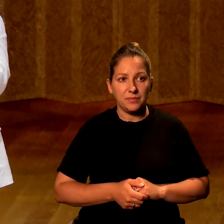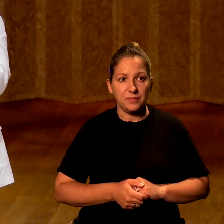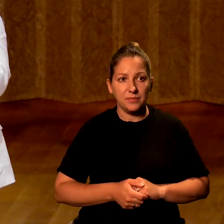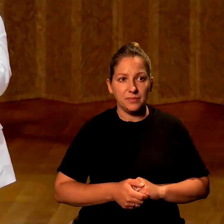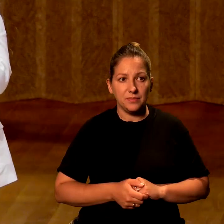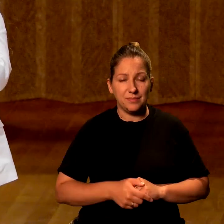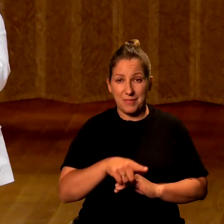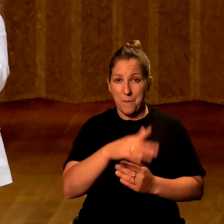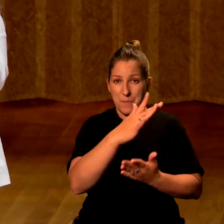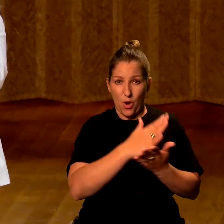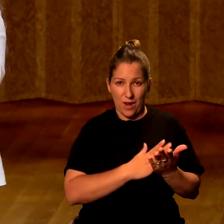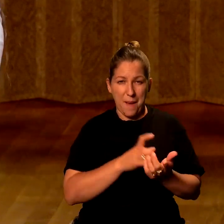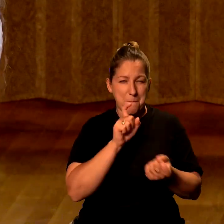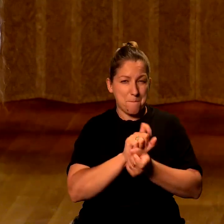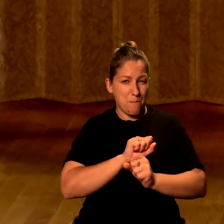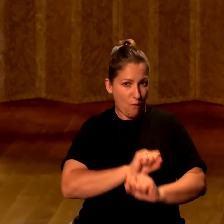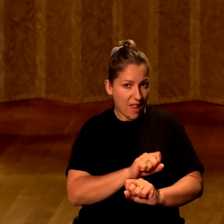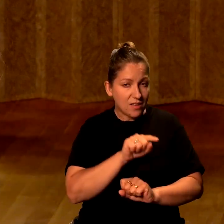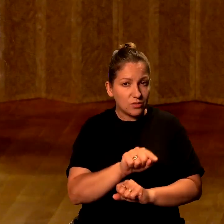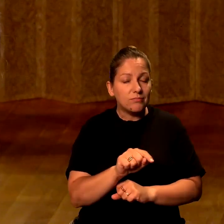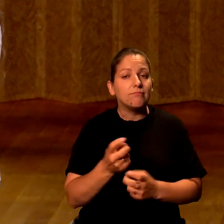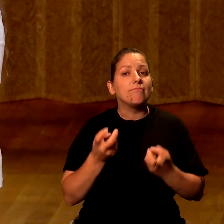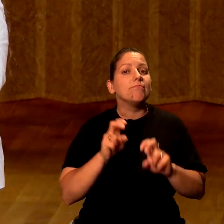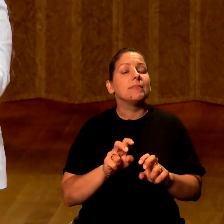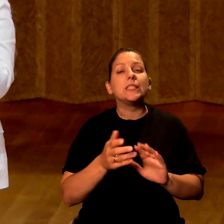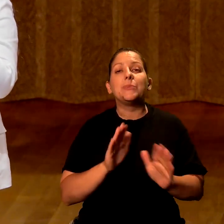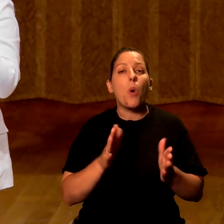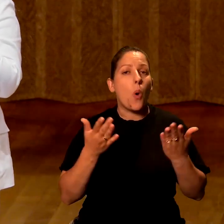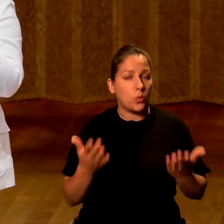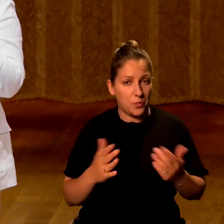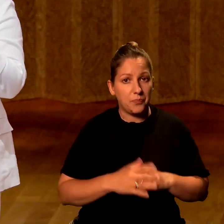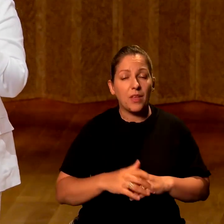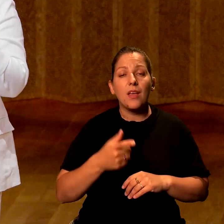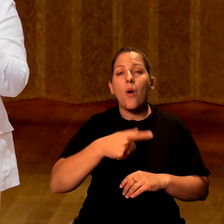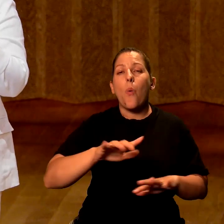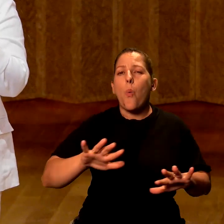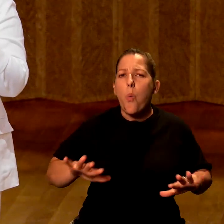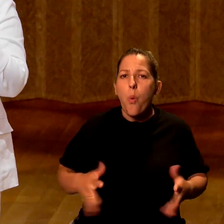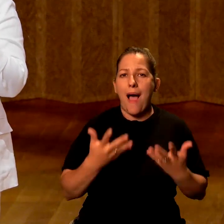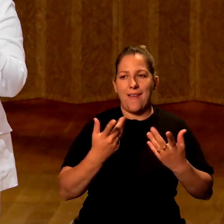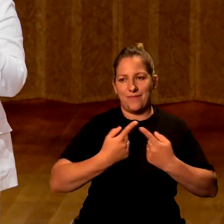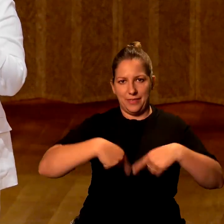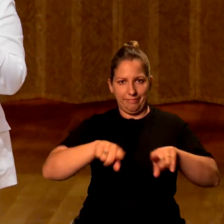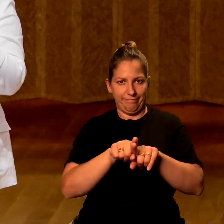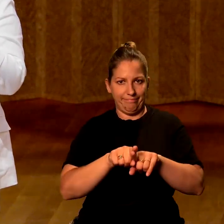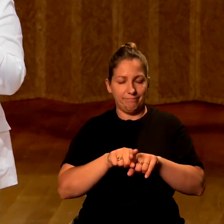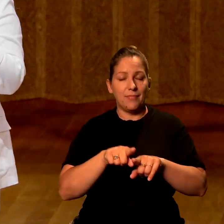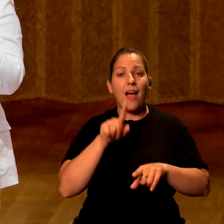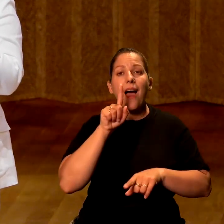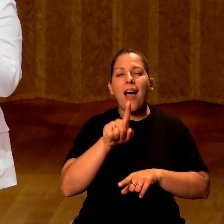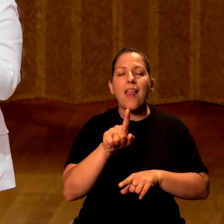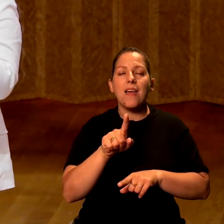Ten program profilaktyczny został stworzony w taki sposób, aby był łatwy do zrealizowania, ale